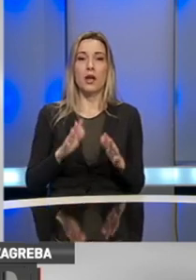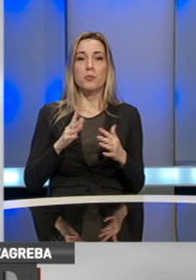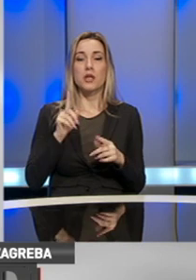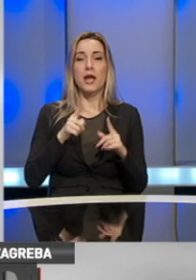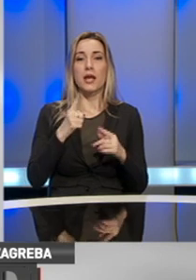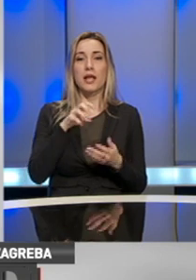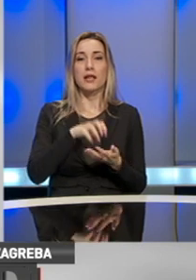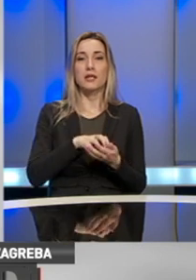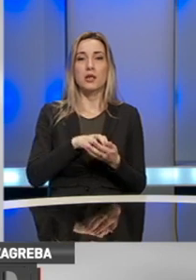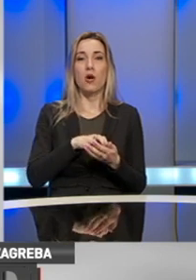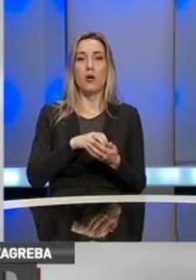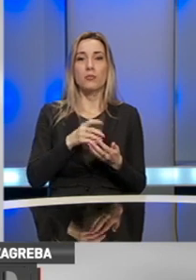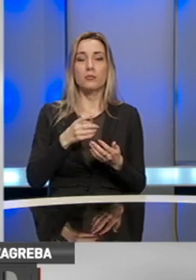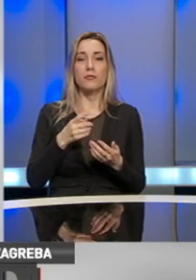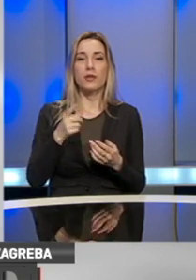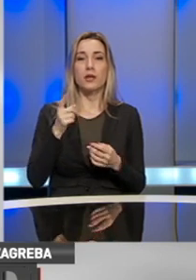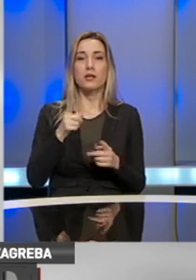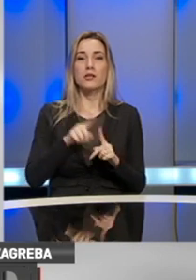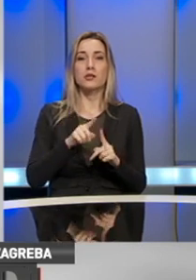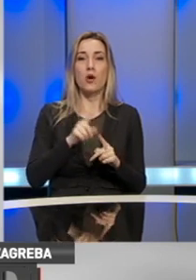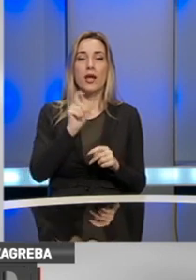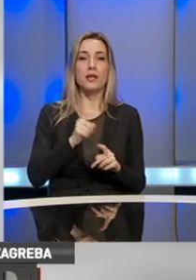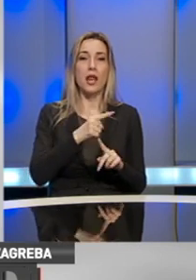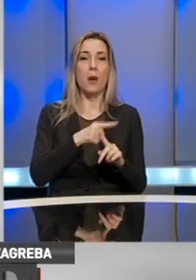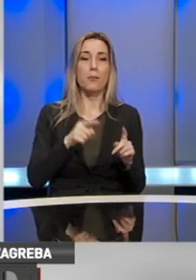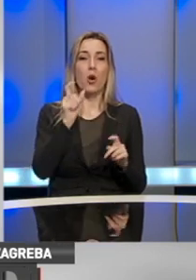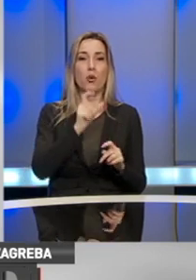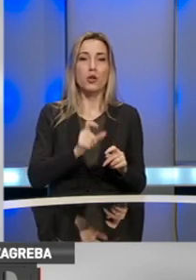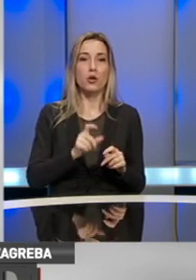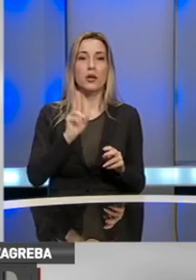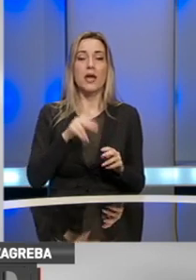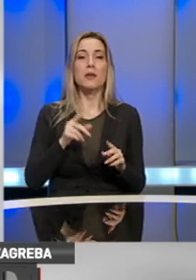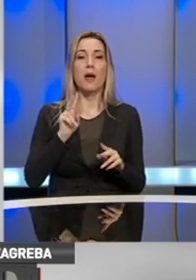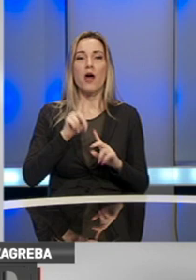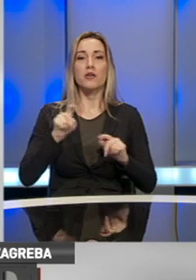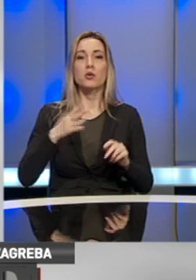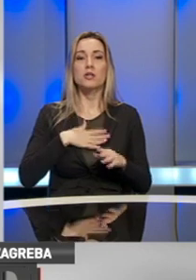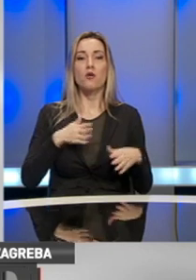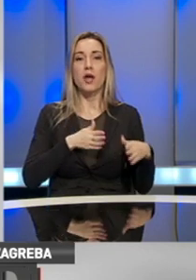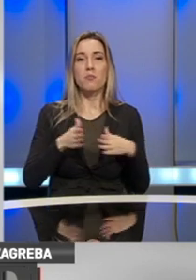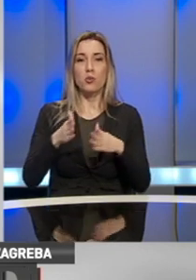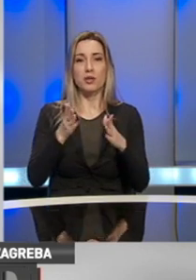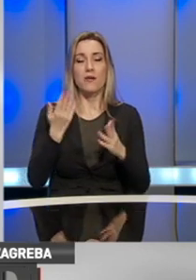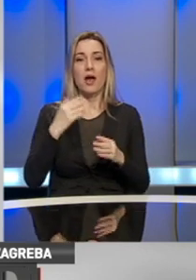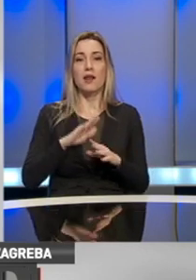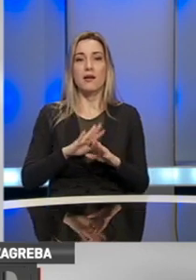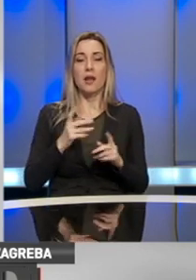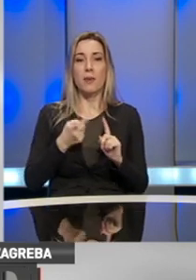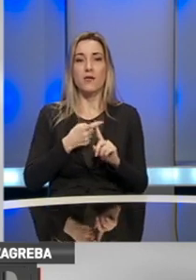dio Hrvatske poluotok i da je Italija poluotok, tako da ima virus svojih puteva. No nema veze, u svakom